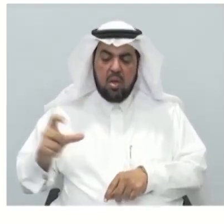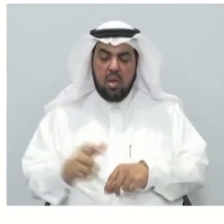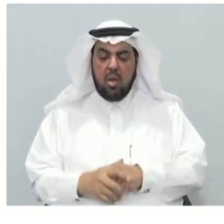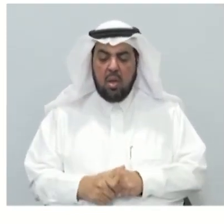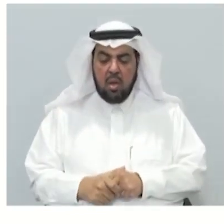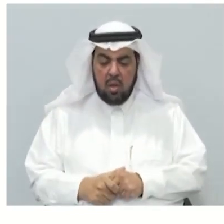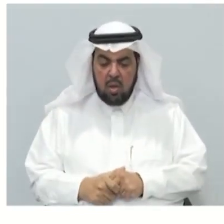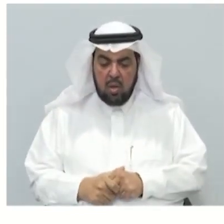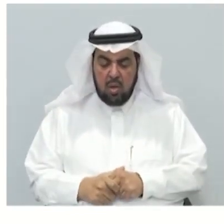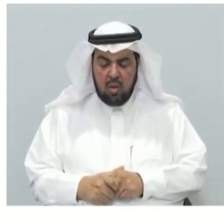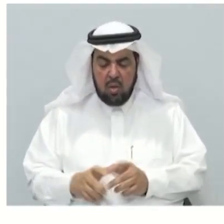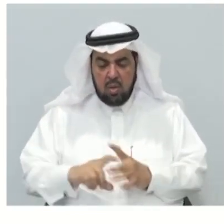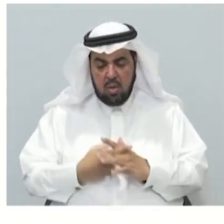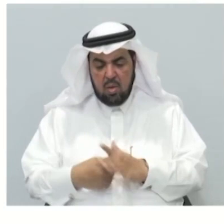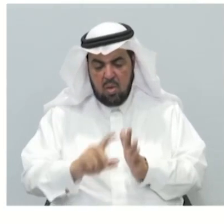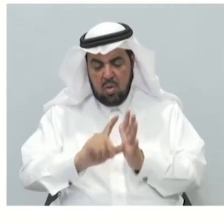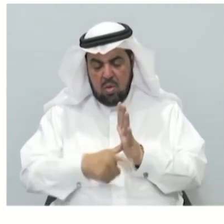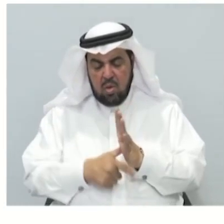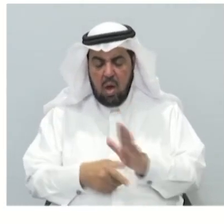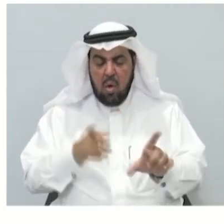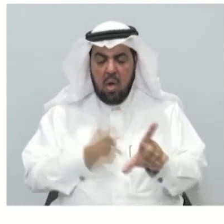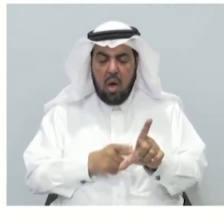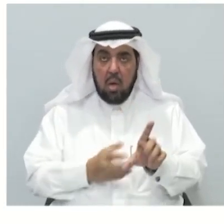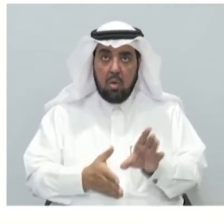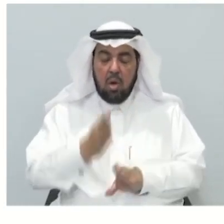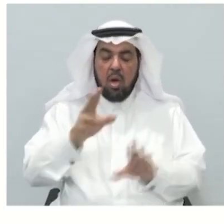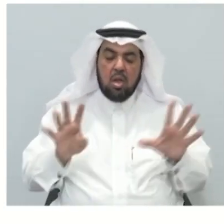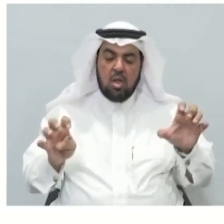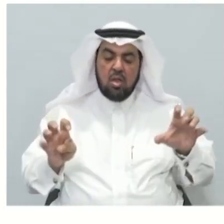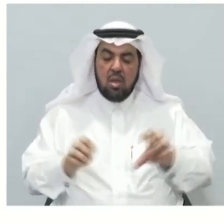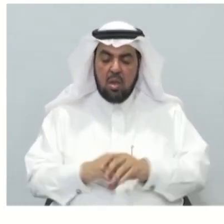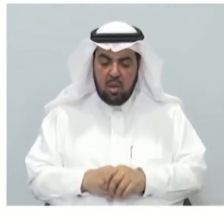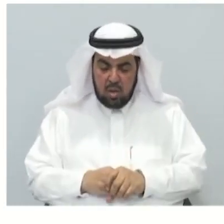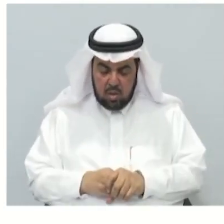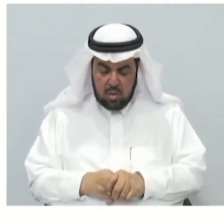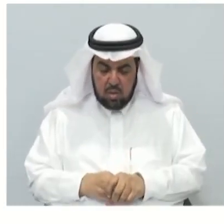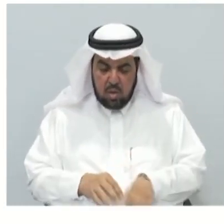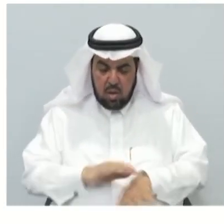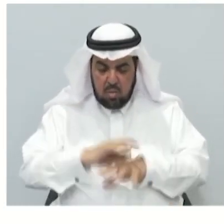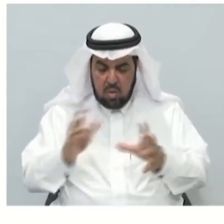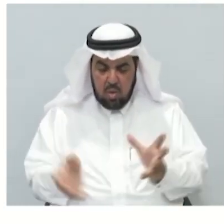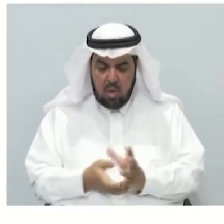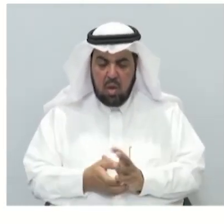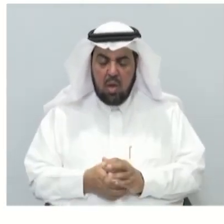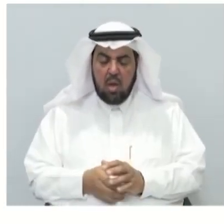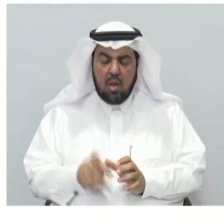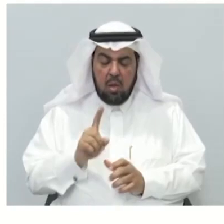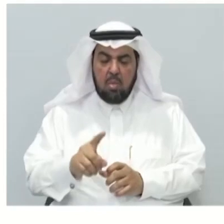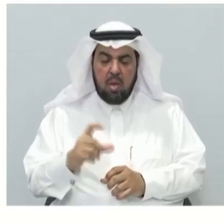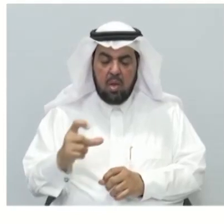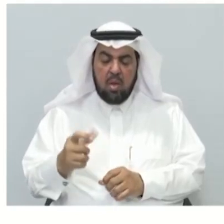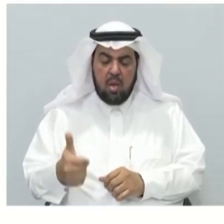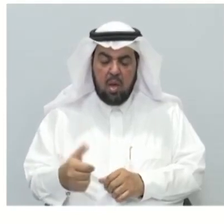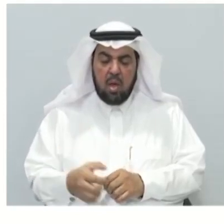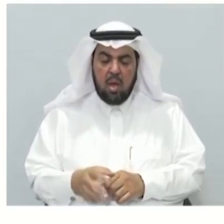يعني يصنعون زاويه قائمه قدرها 90 اذا بما ان جميع الزاويتين هنا قائمتين اذا الزوايا بي س اي